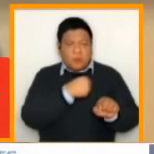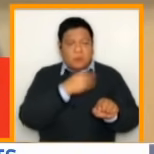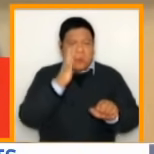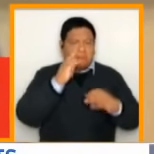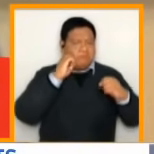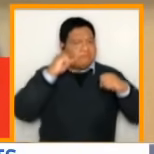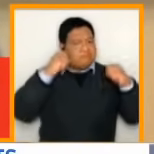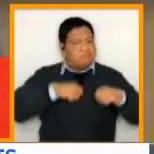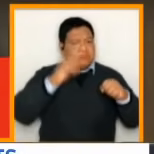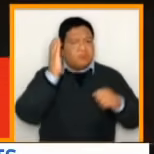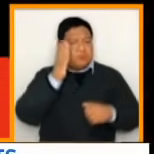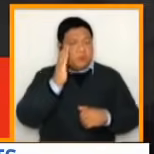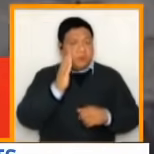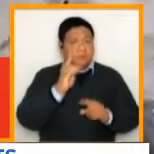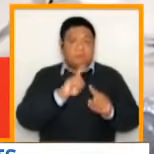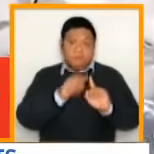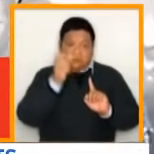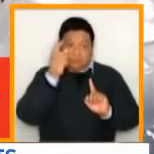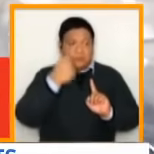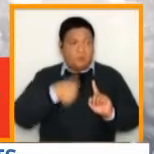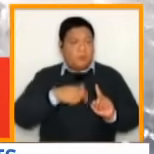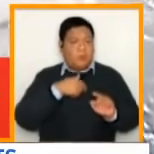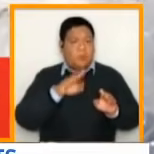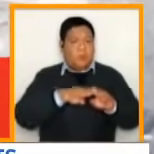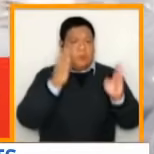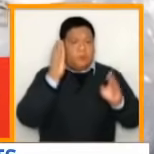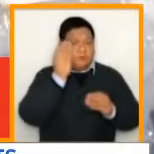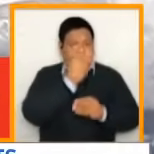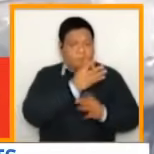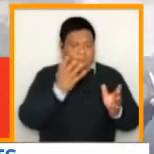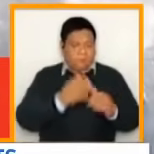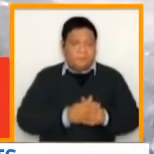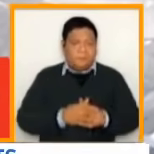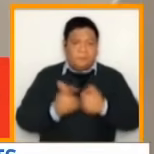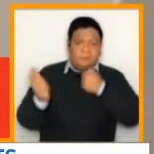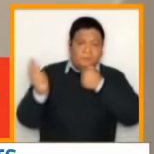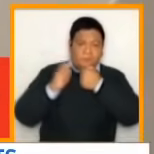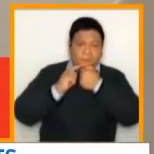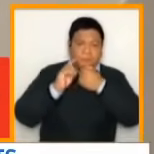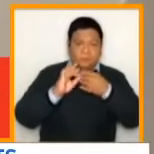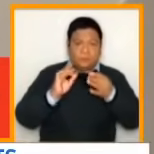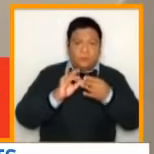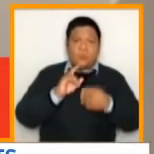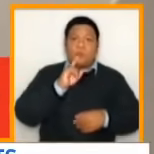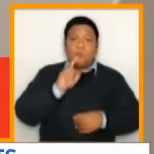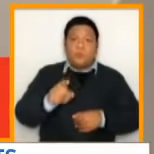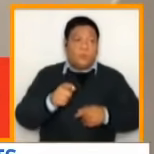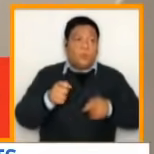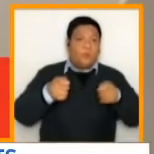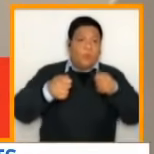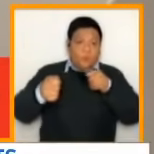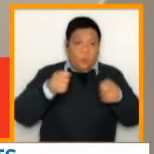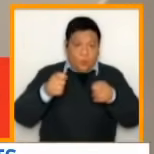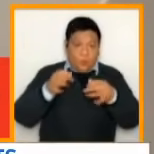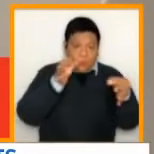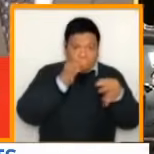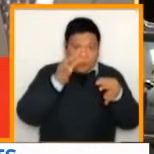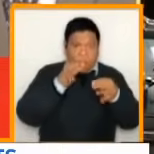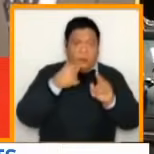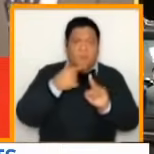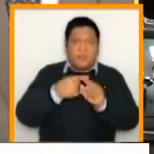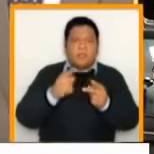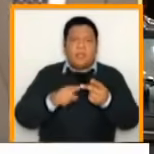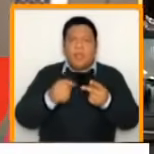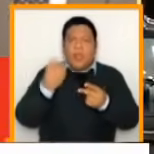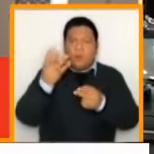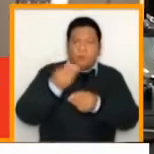again, we will open it up. Laban kontra droga na walang oplantokhang at maayos na pag-aso sa pera ng pamahalaan, ang ilan